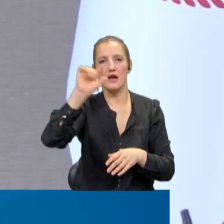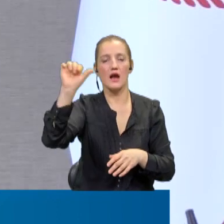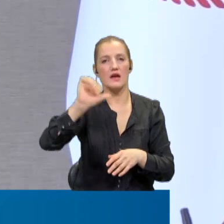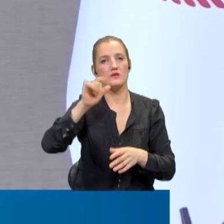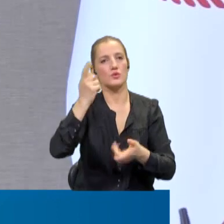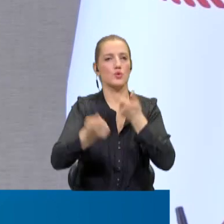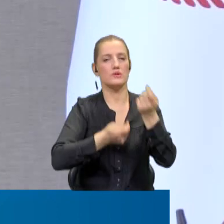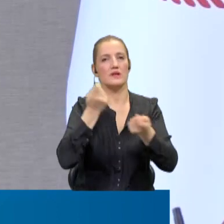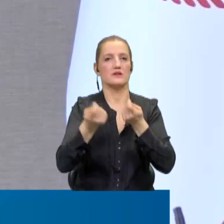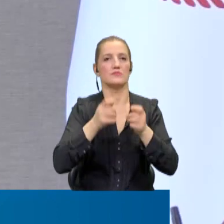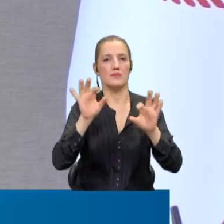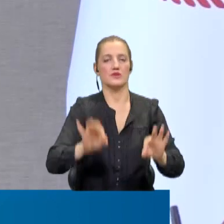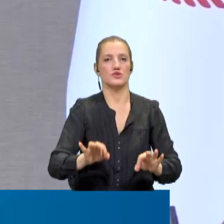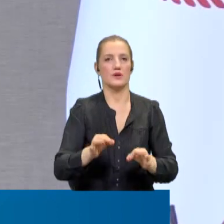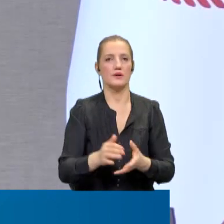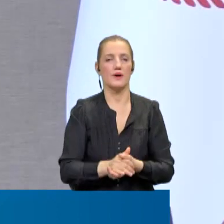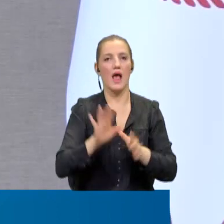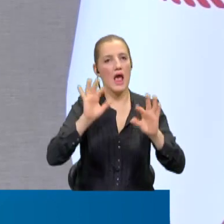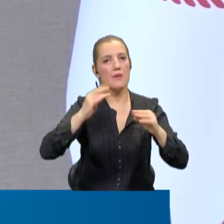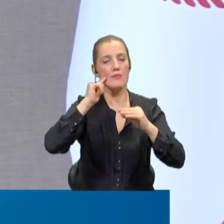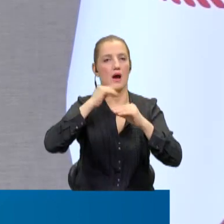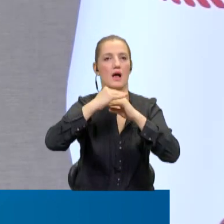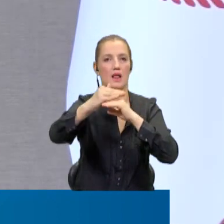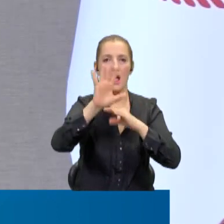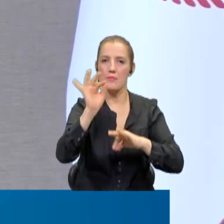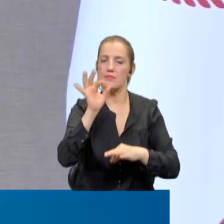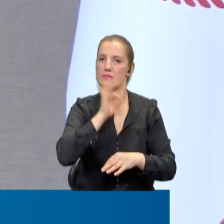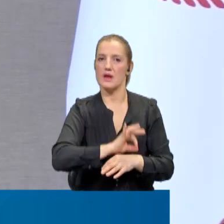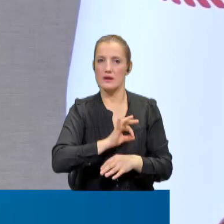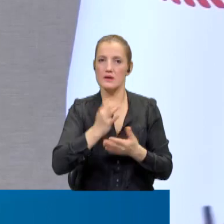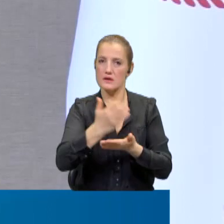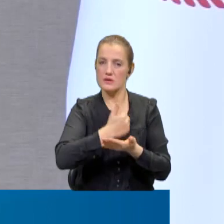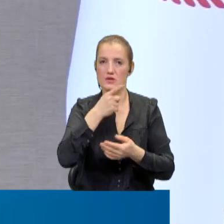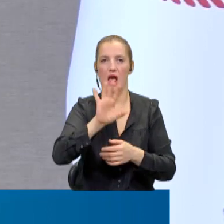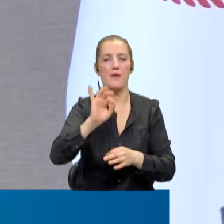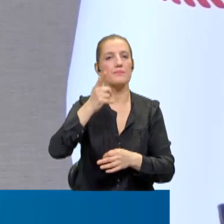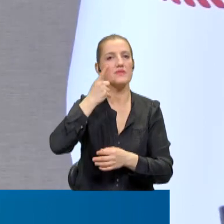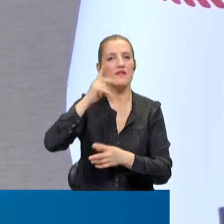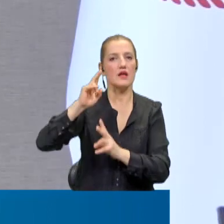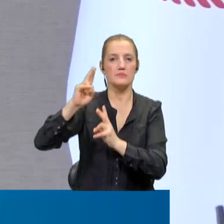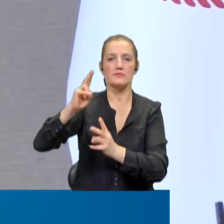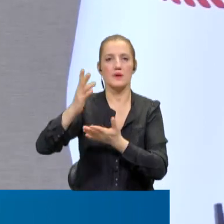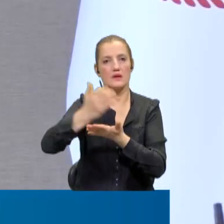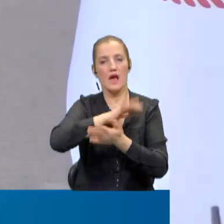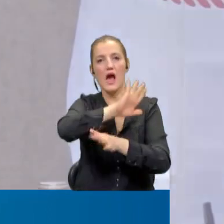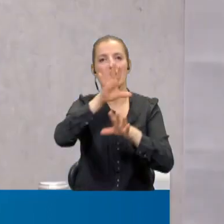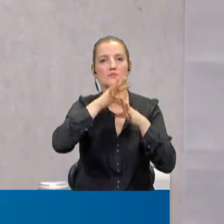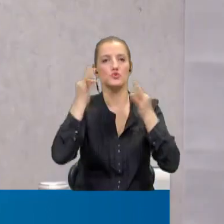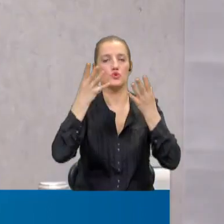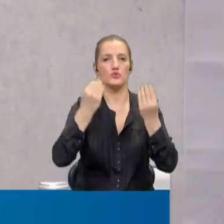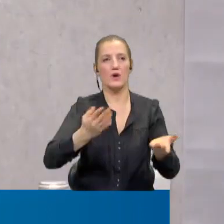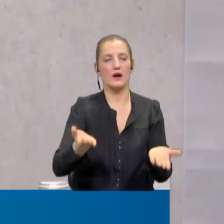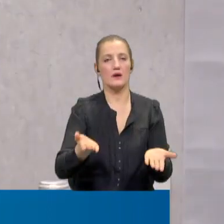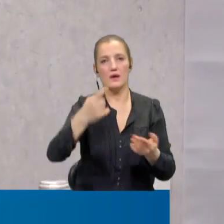kullanılır hale gelecek halkımız kazanacak hem Devletimiz kazanacak herkes mutlu olacak